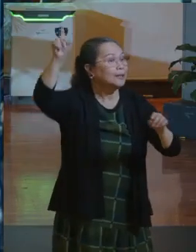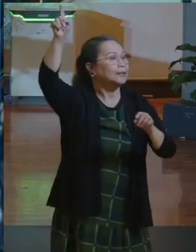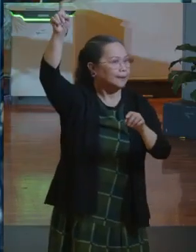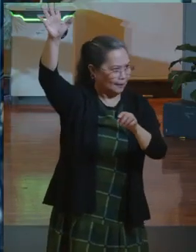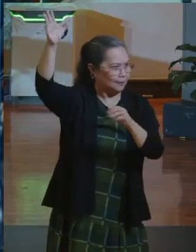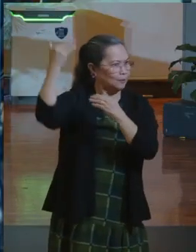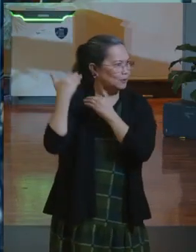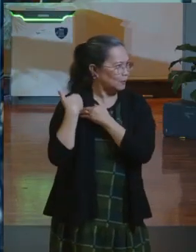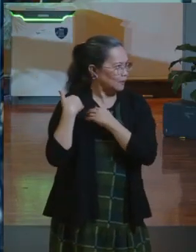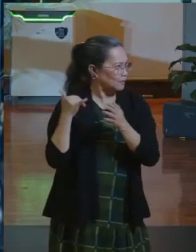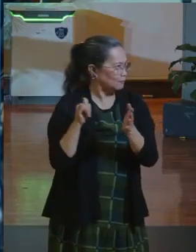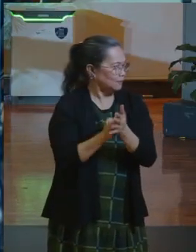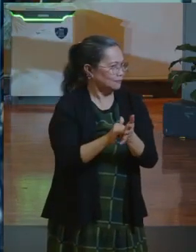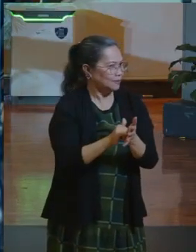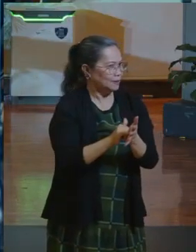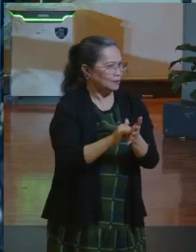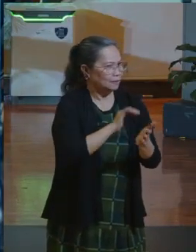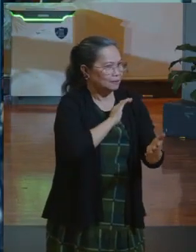natin.